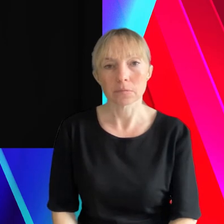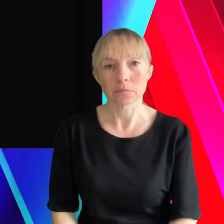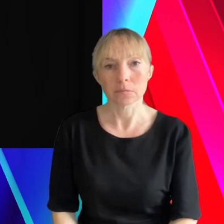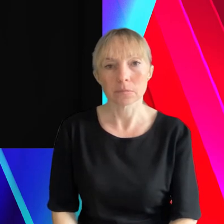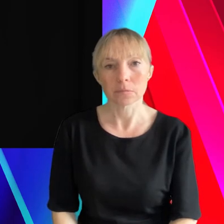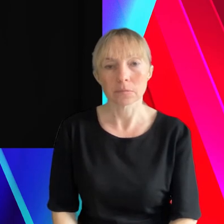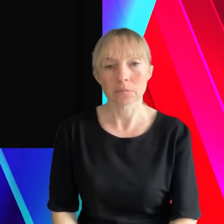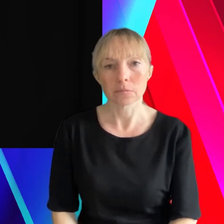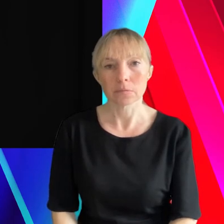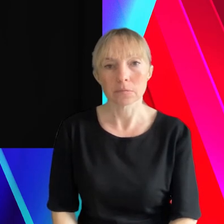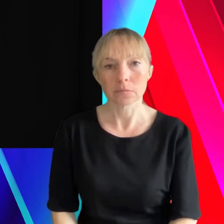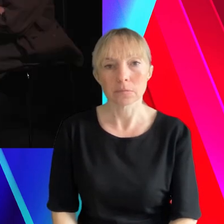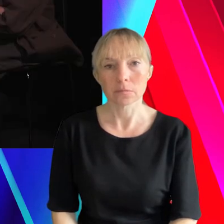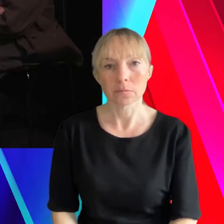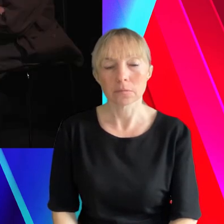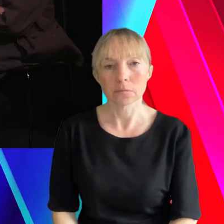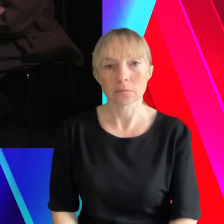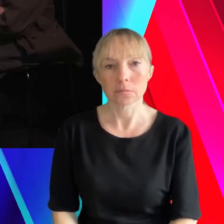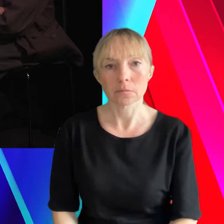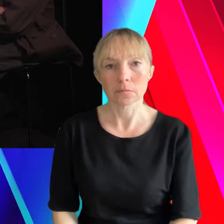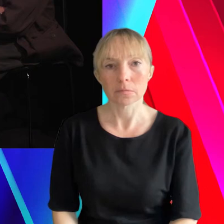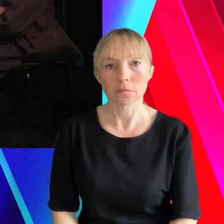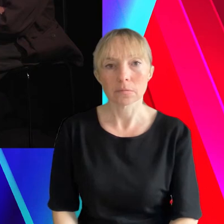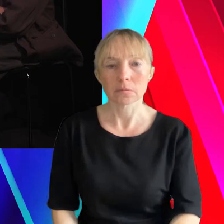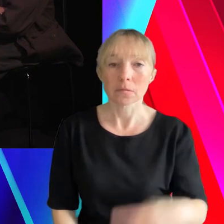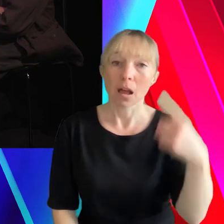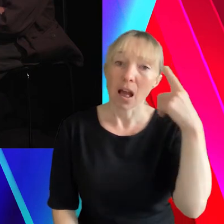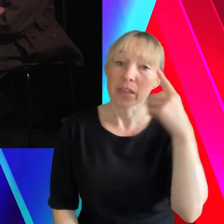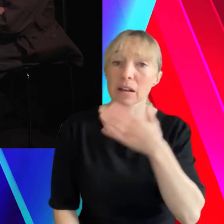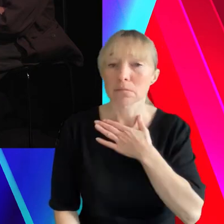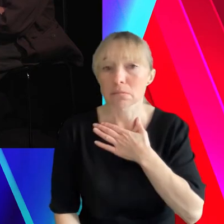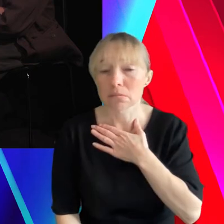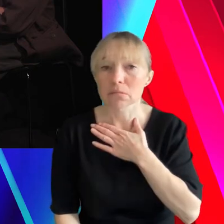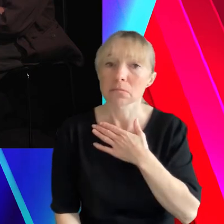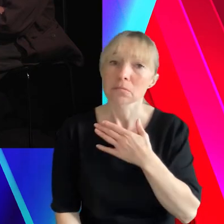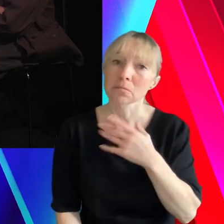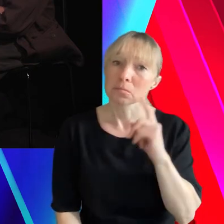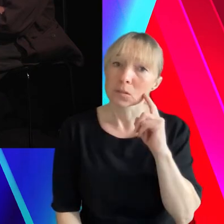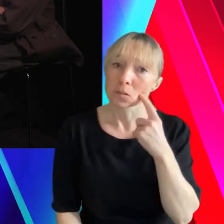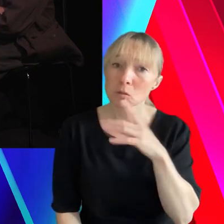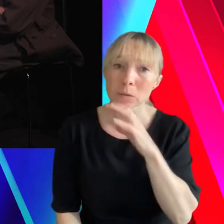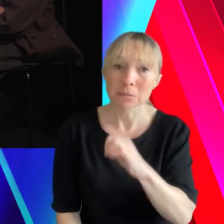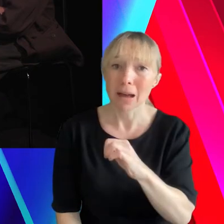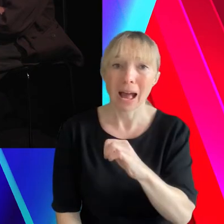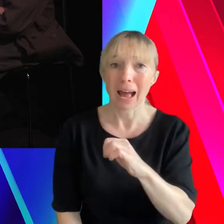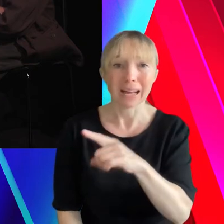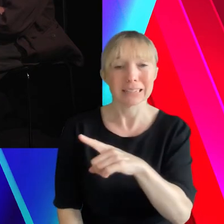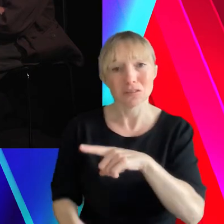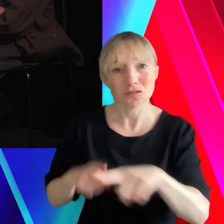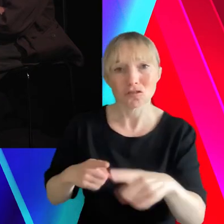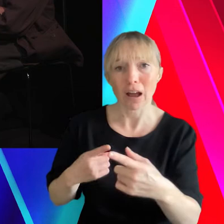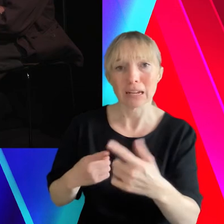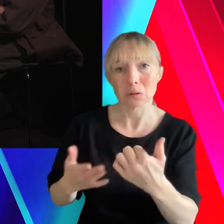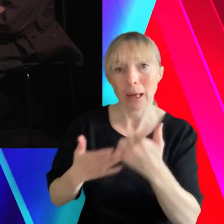اذیت نکنه. من هیچ موقع متوجه نبودم این چقدر مهربونه. I think what a sweet man he was. He was even worried for me not to sit in front of the sun,